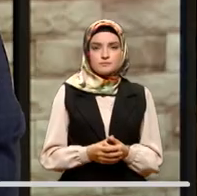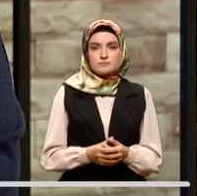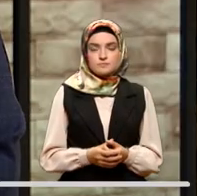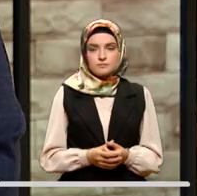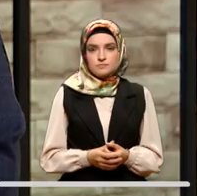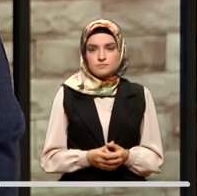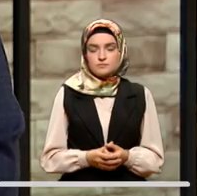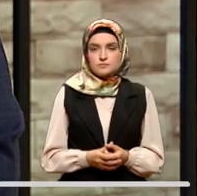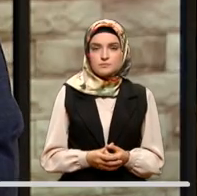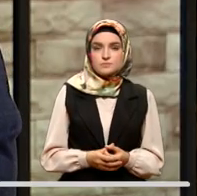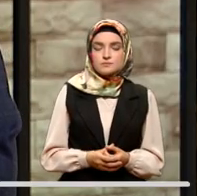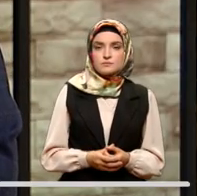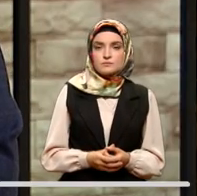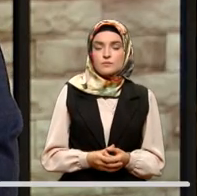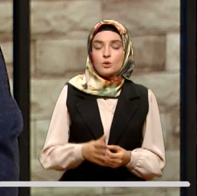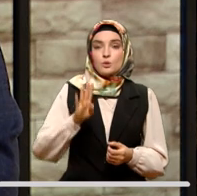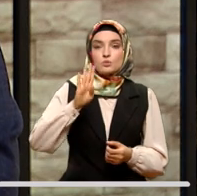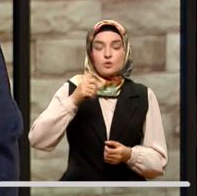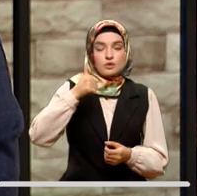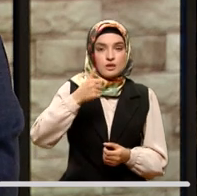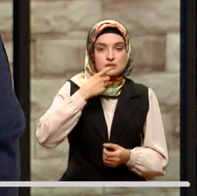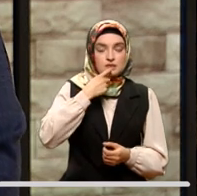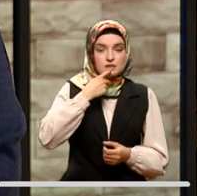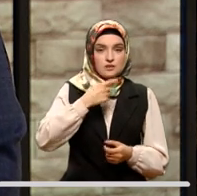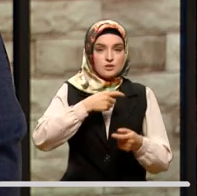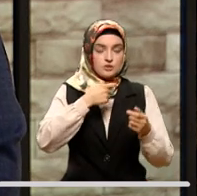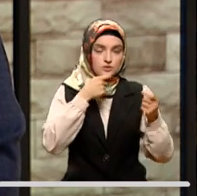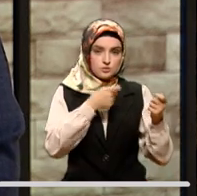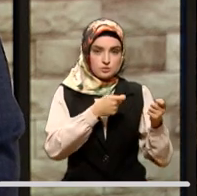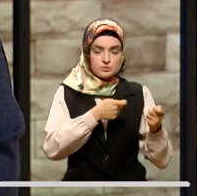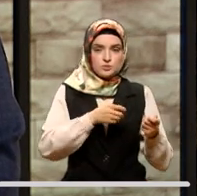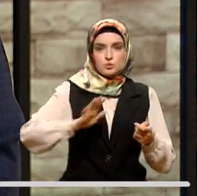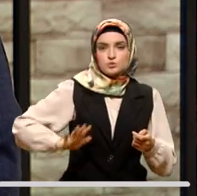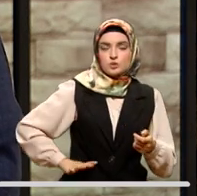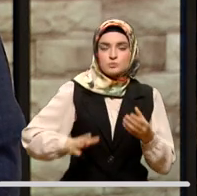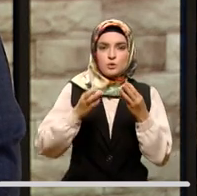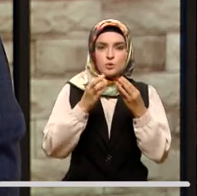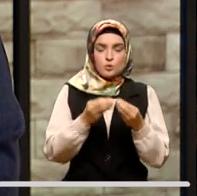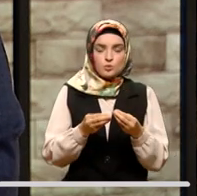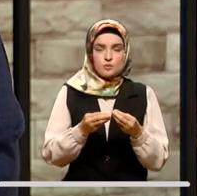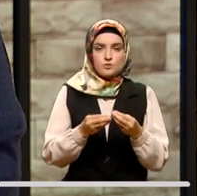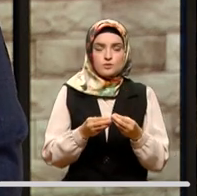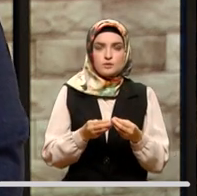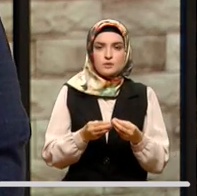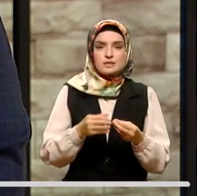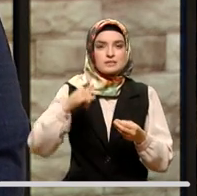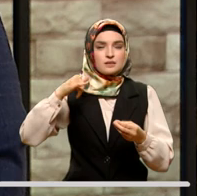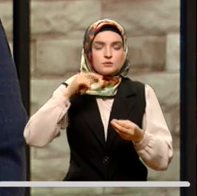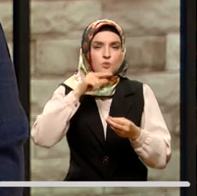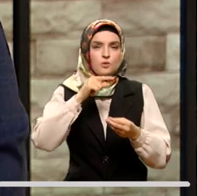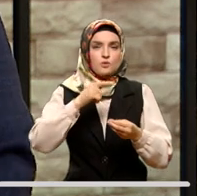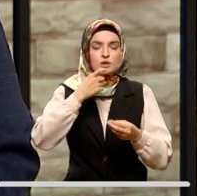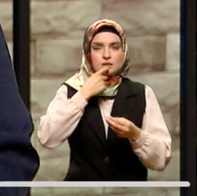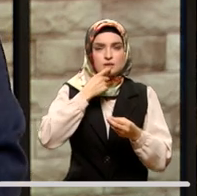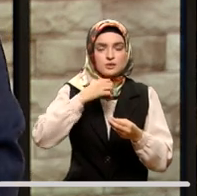şimdi özellikle 4-6 yaş kurslarımızda çocuklarımıza olan yaklaşımlarımız o yaş grubunda hemen